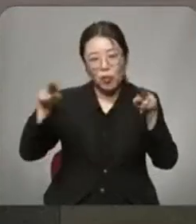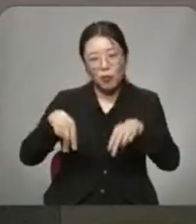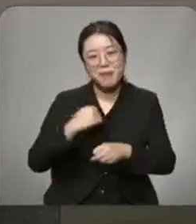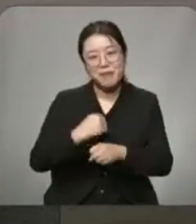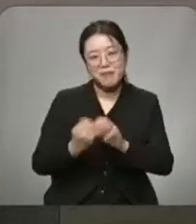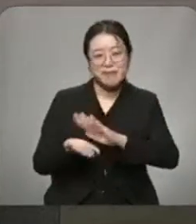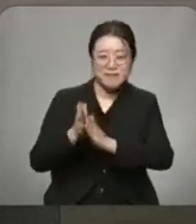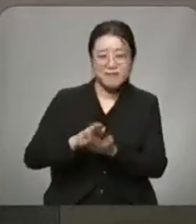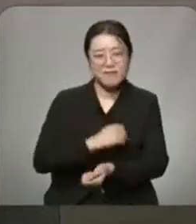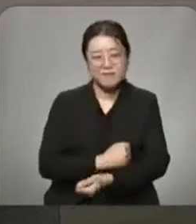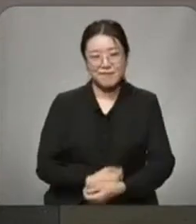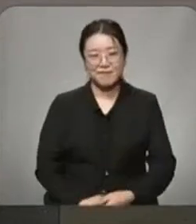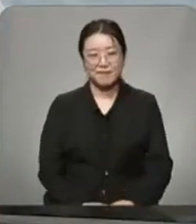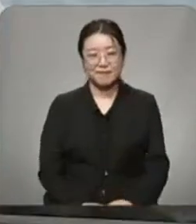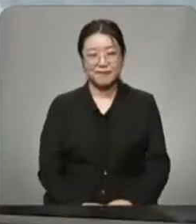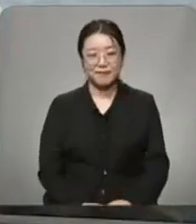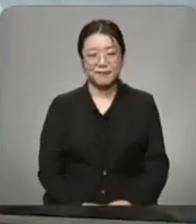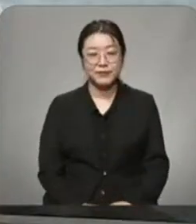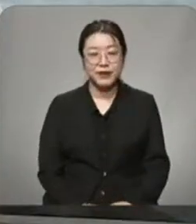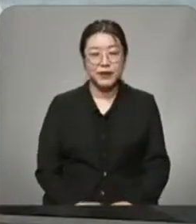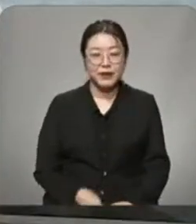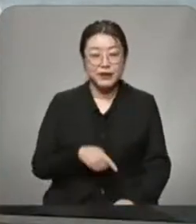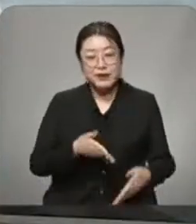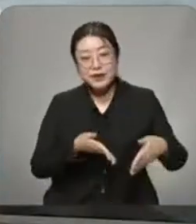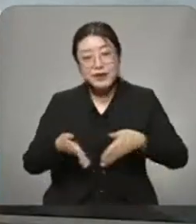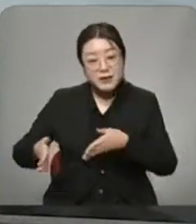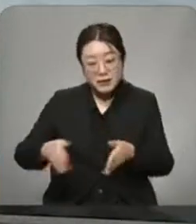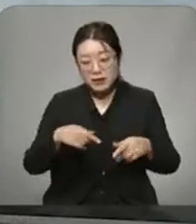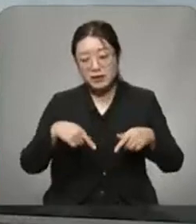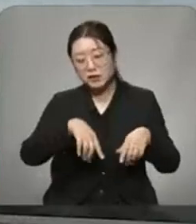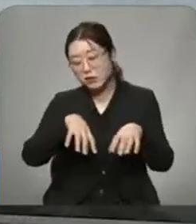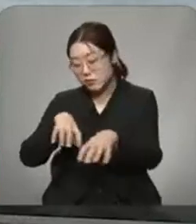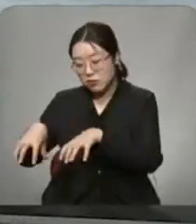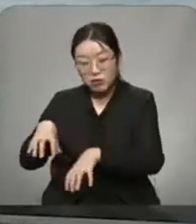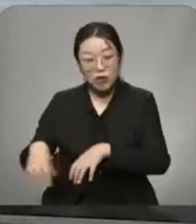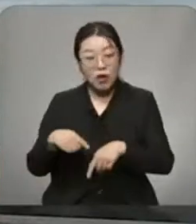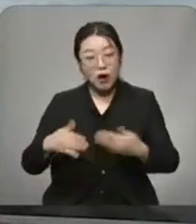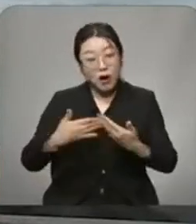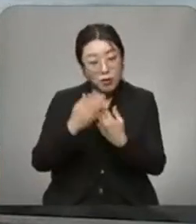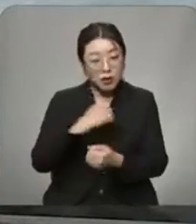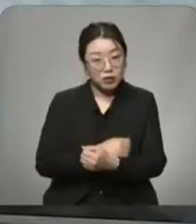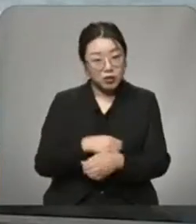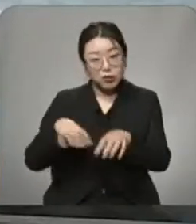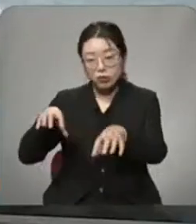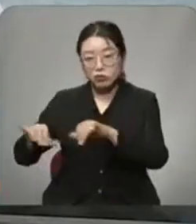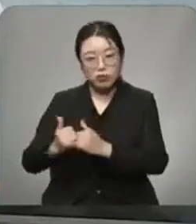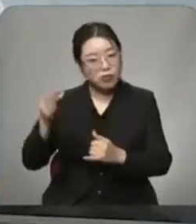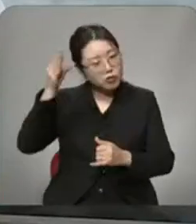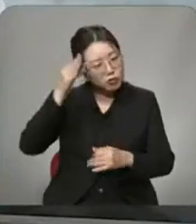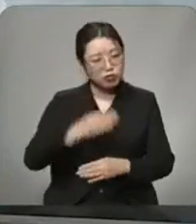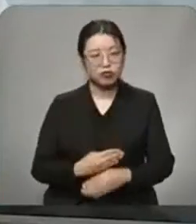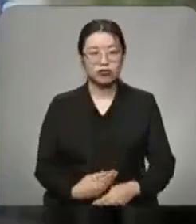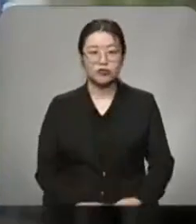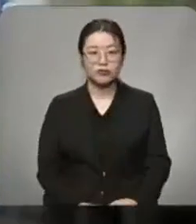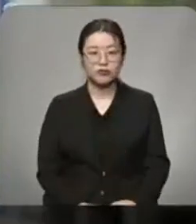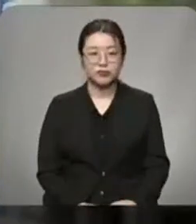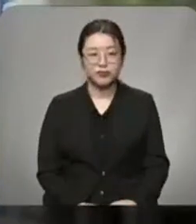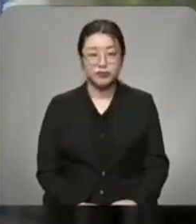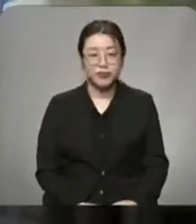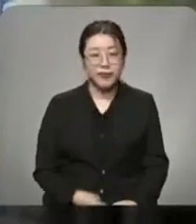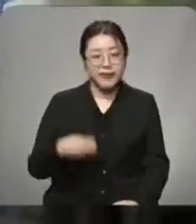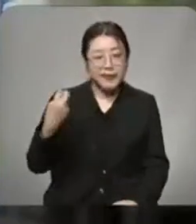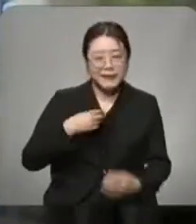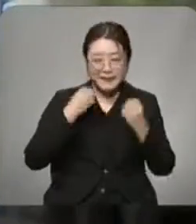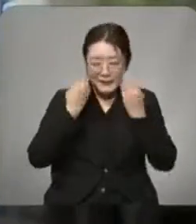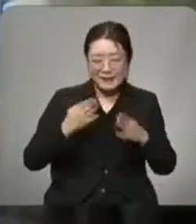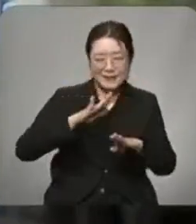예정됐습니다. 새천년 도로 일대 개발이 본격화되면서 지역사회의 기대감도 커지고 있습니다. 다시 새롭게